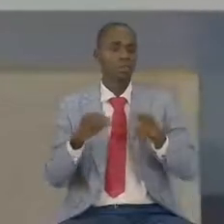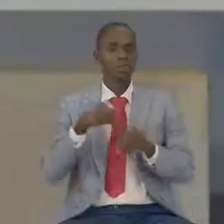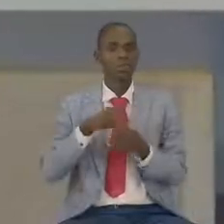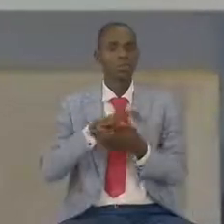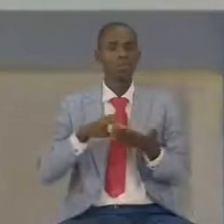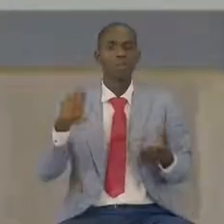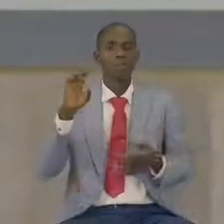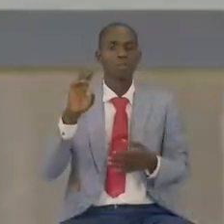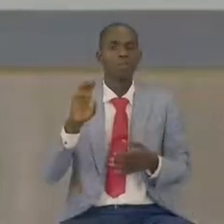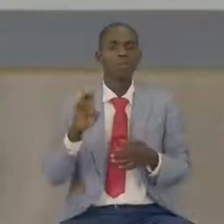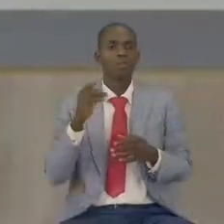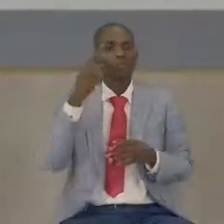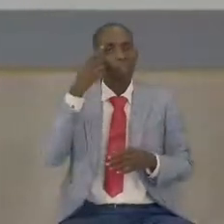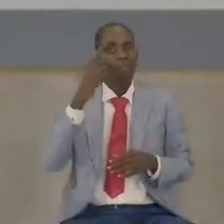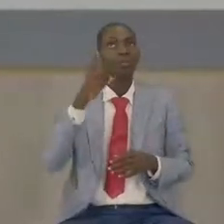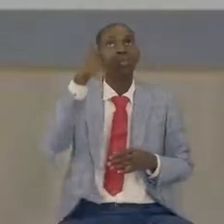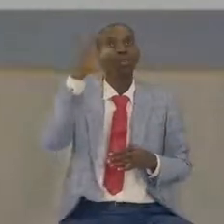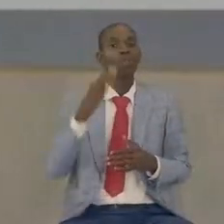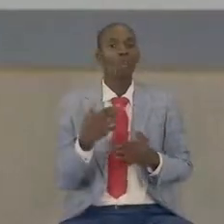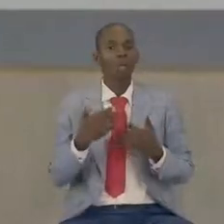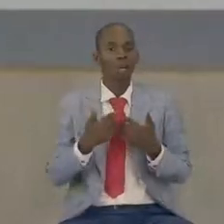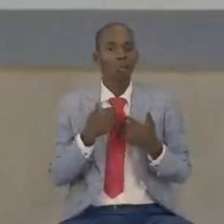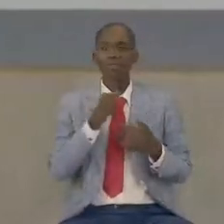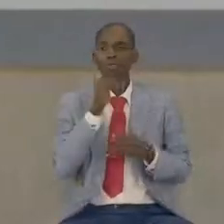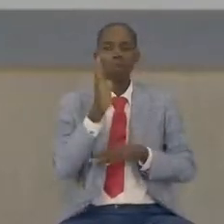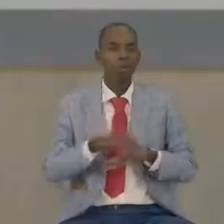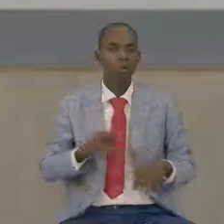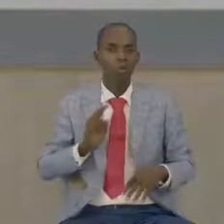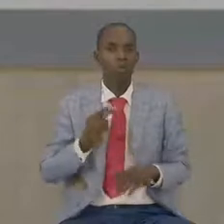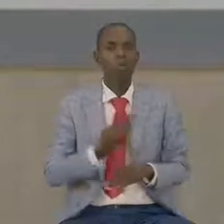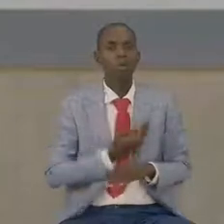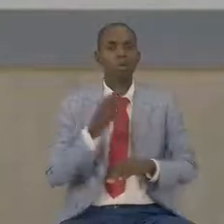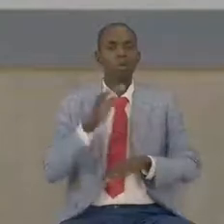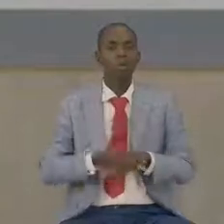dit, car Dieu ne nous a pas appelés à l'impureté,